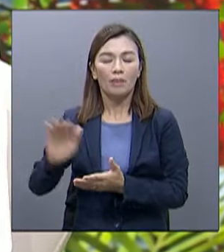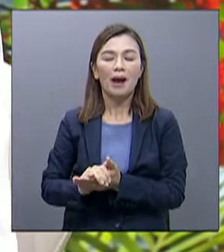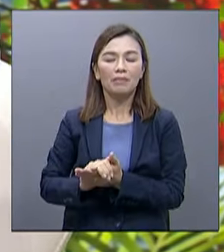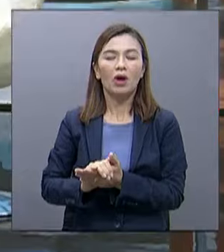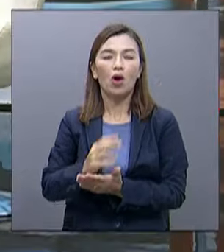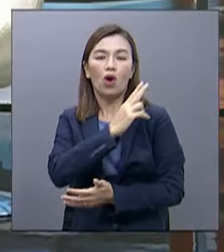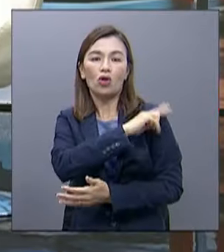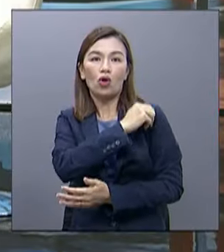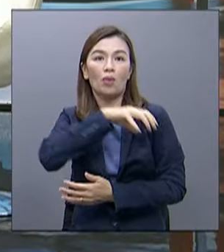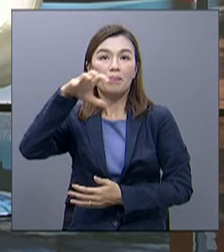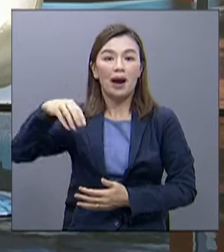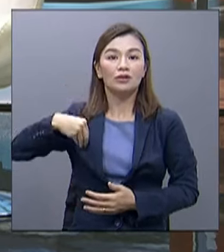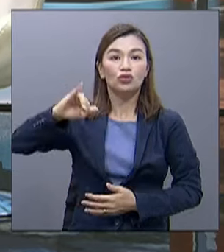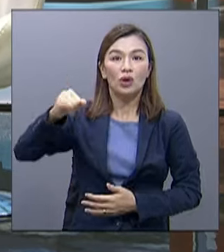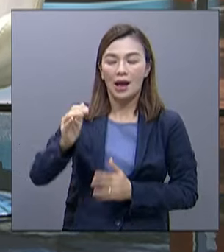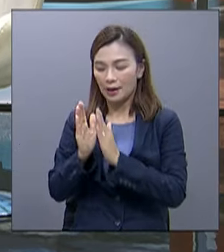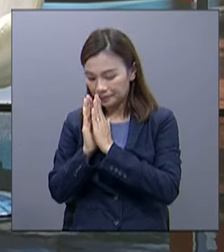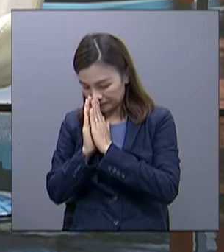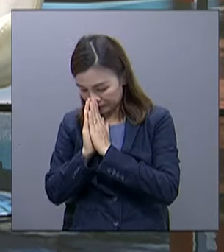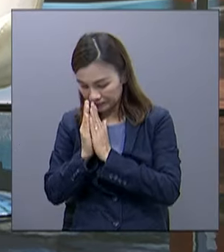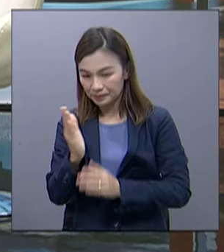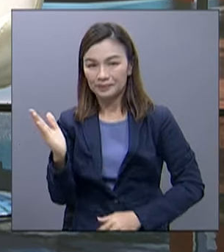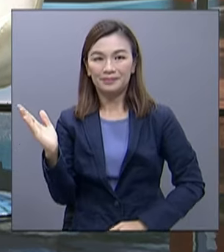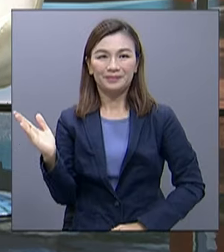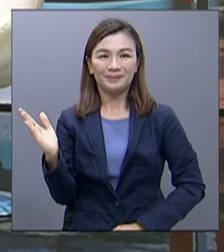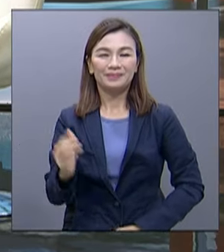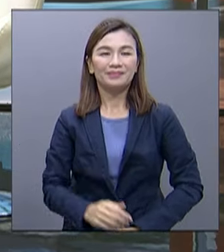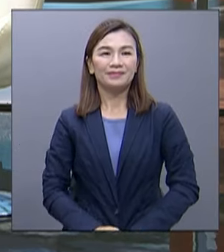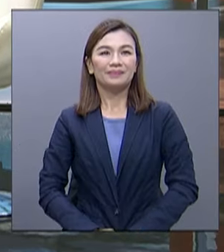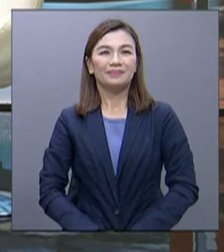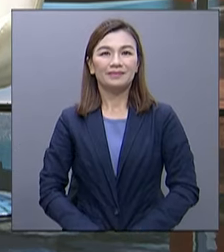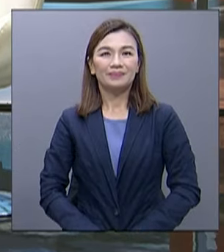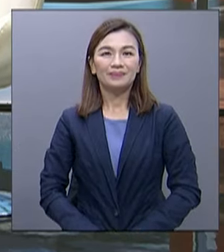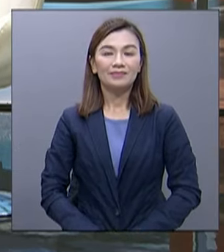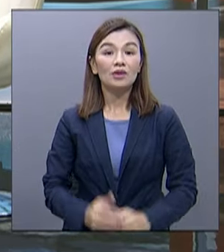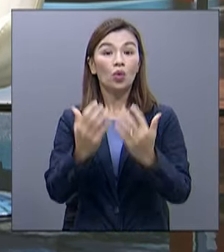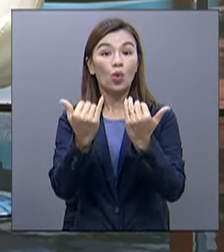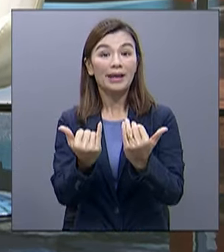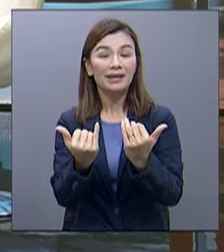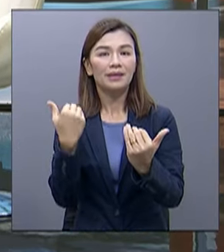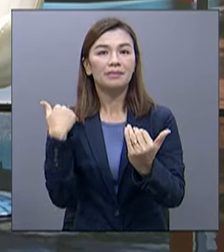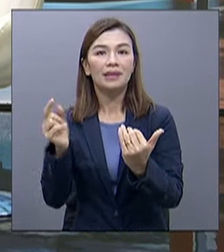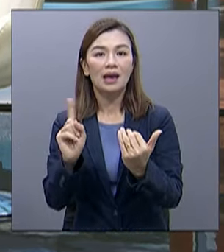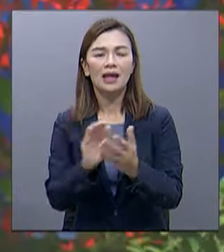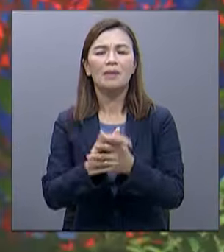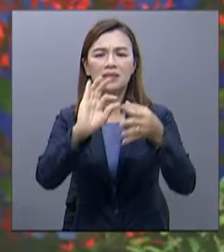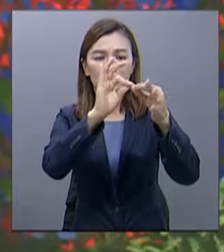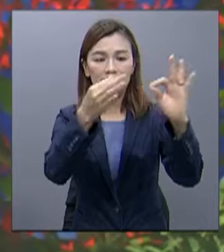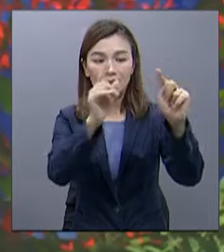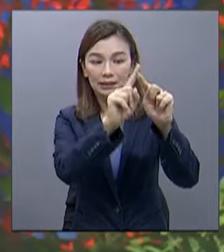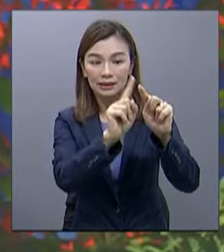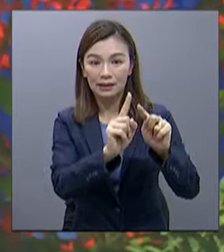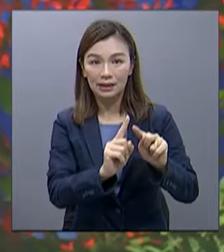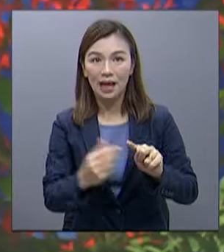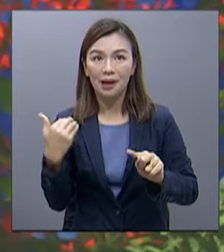ไทยสวัสดีครับคุณหมอครับสวัสดีครับคุณพิวัฒน์ครับอ่ะคุณหมอครับเราพูดถึงอาหารเสริมเนี่ยก็จะเน้นย้ำตลอดเลยมันจะมีหลายเคสเกิดขึ้นพอ